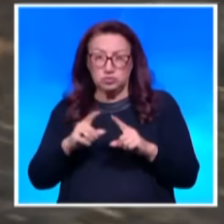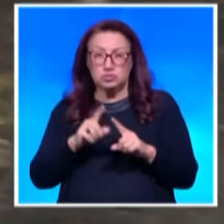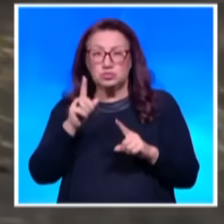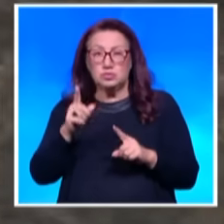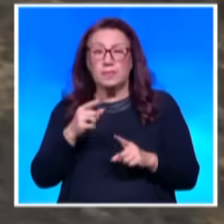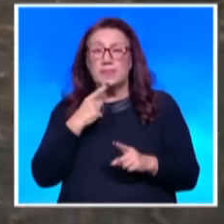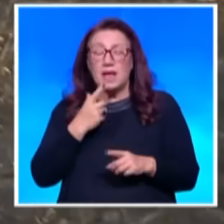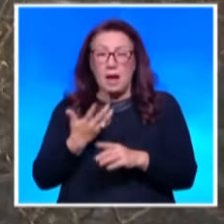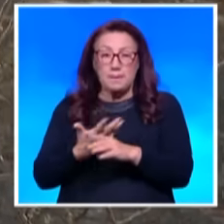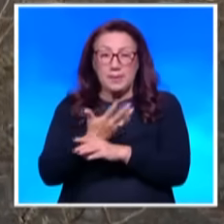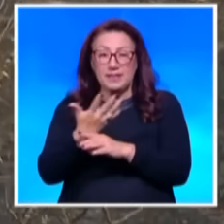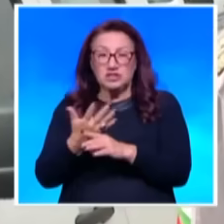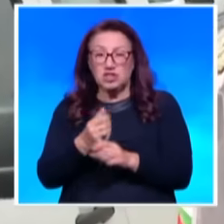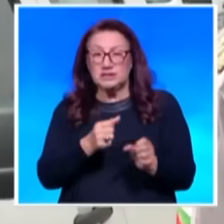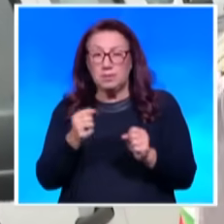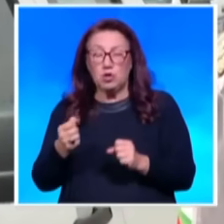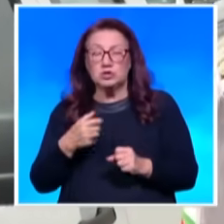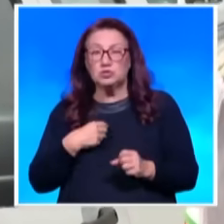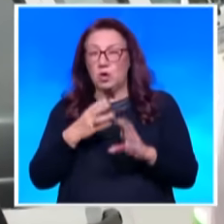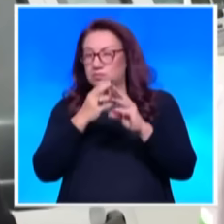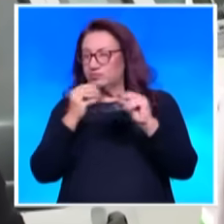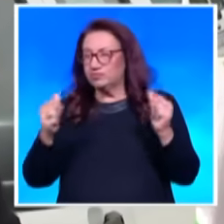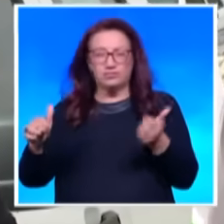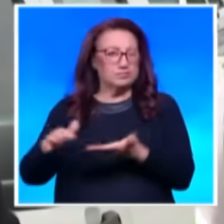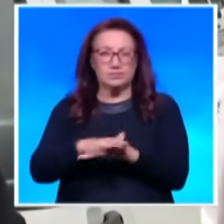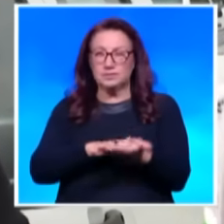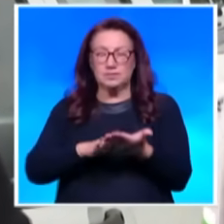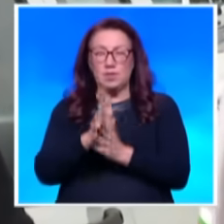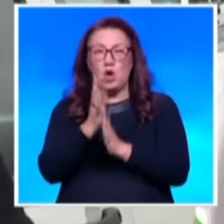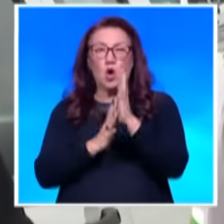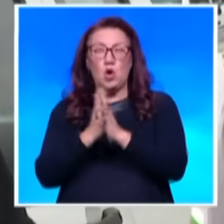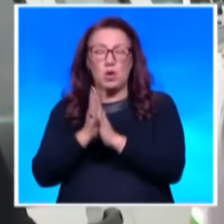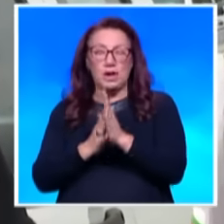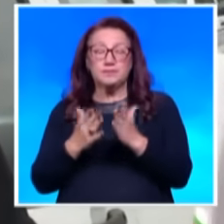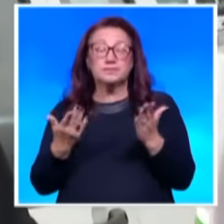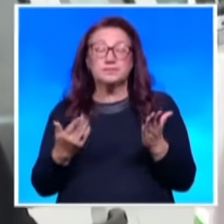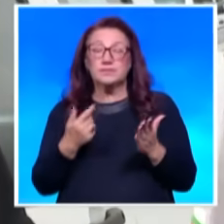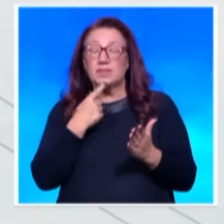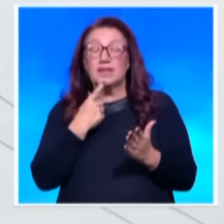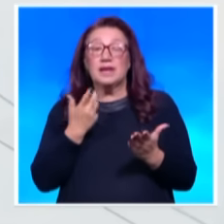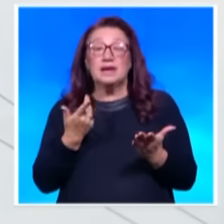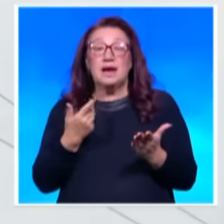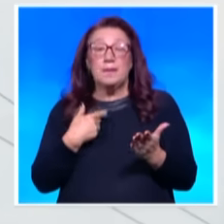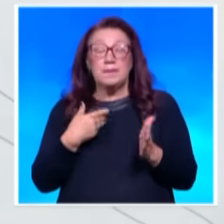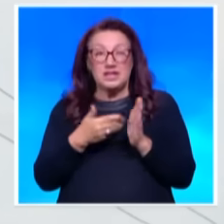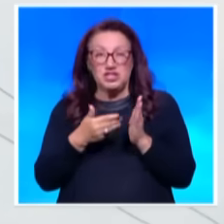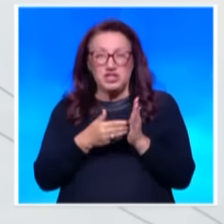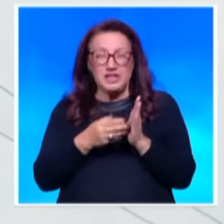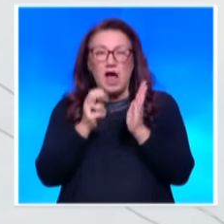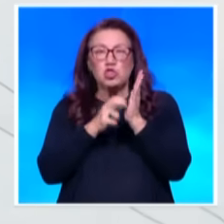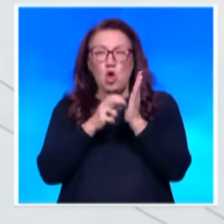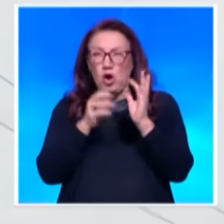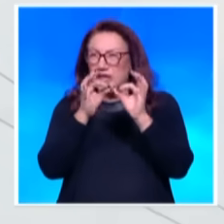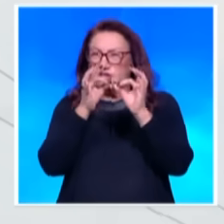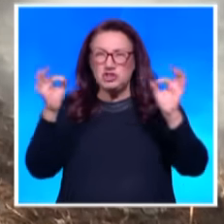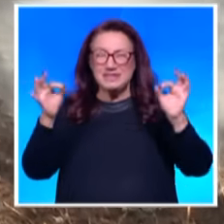я няма. Имаме вероятна причина за един от пожарите. Къс съединение в далекопровод. Но в предвид това,